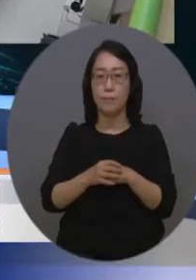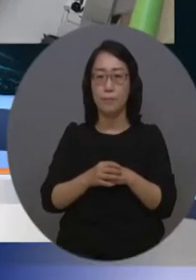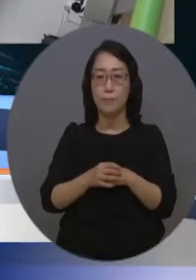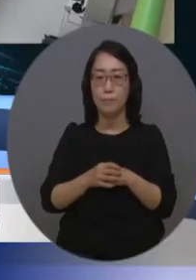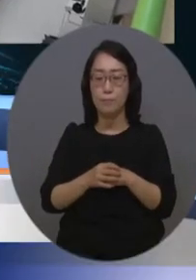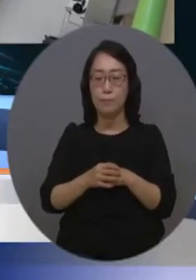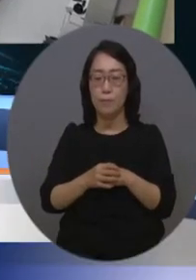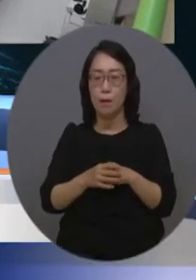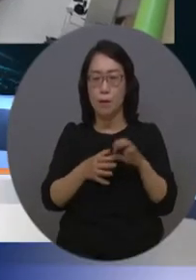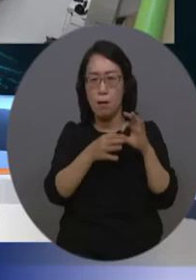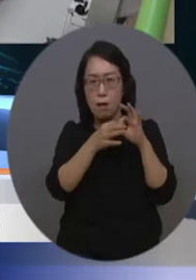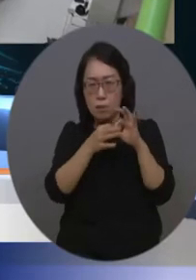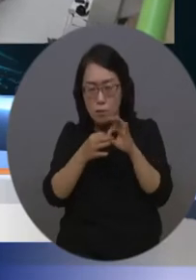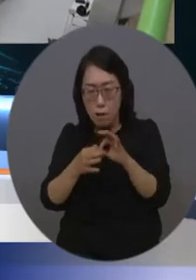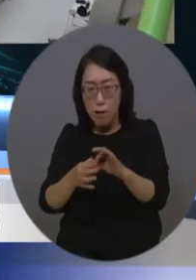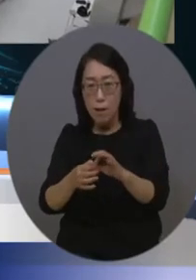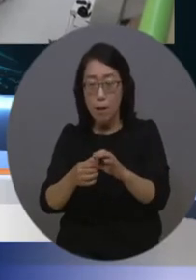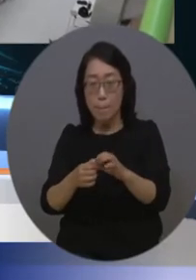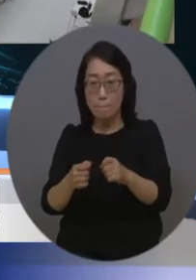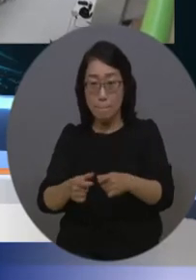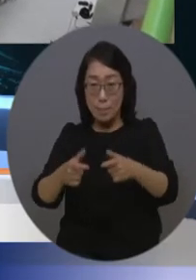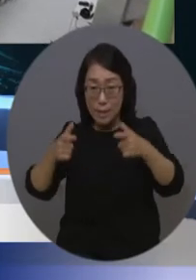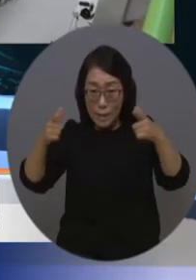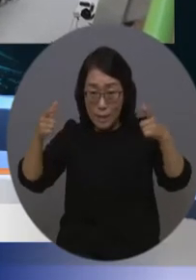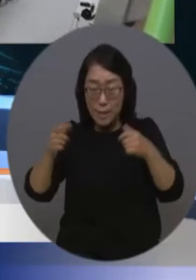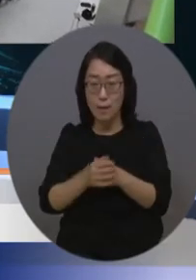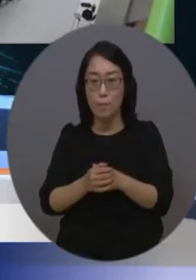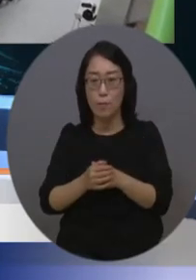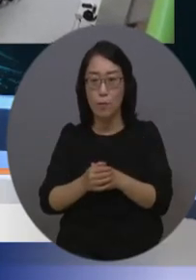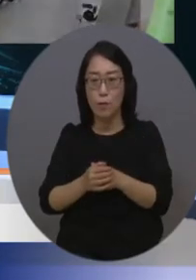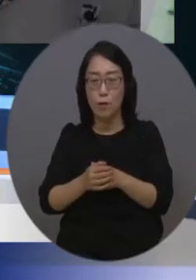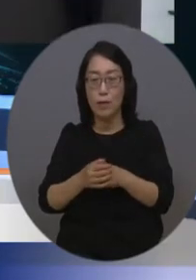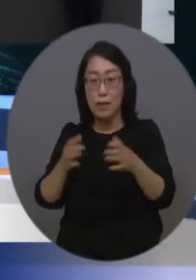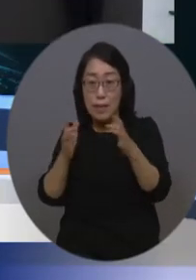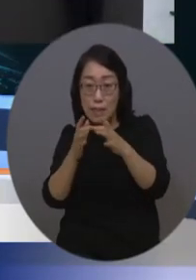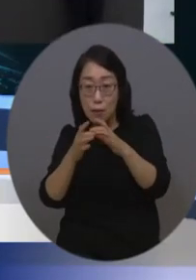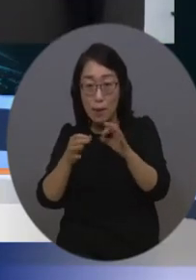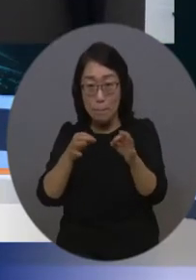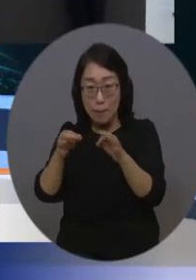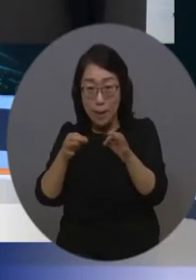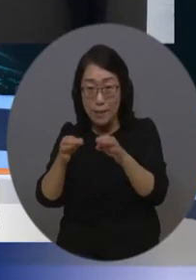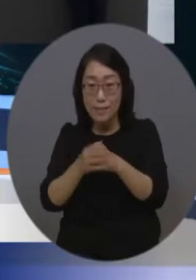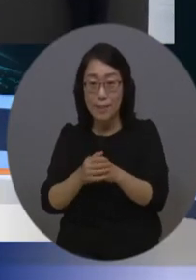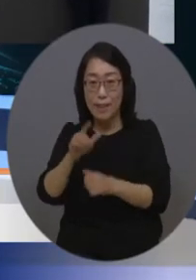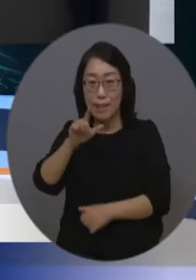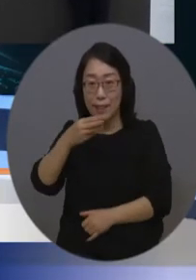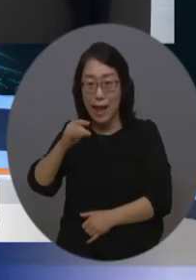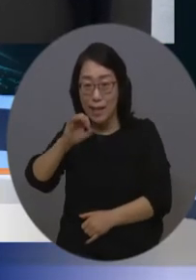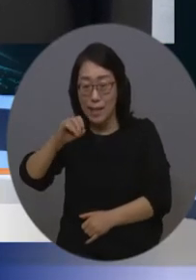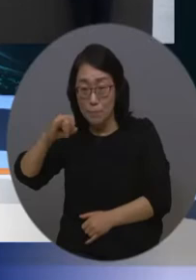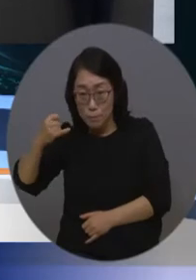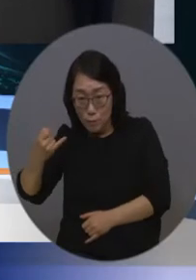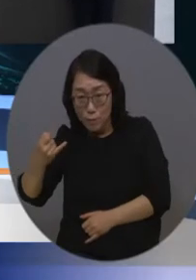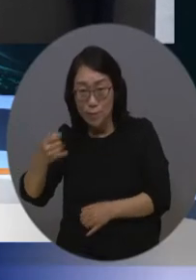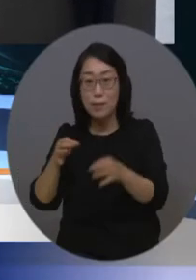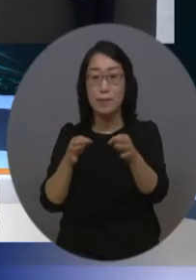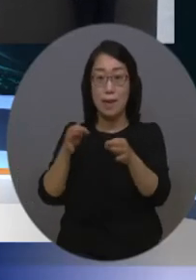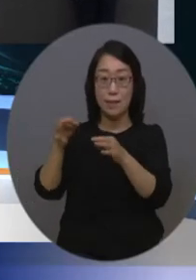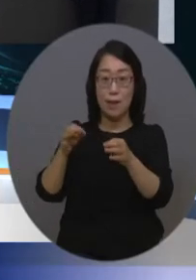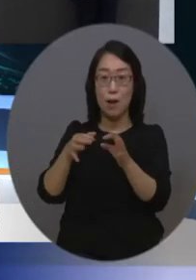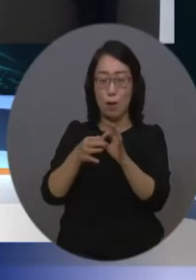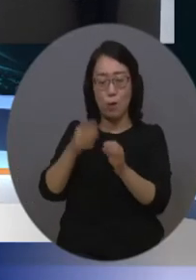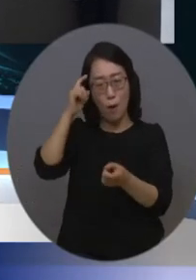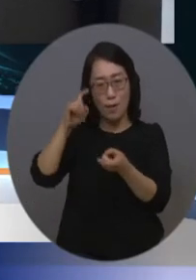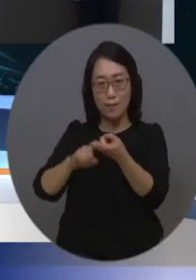가파른 성장세로 전자상거래 시장의 대세 플랫폼으로 자리 잡은 라이브 커머스의 열기가 무척 뜨거운데요.